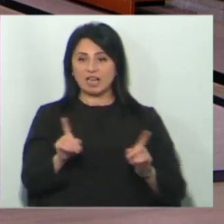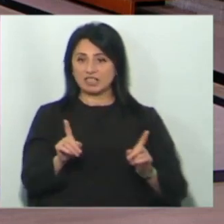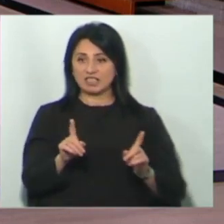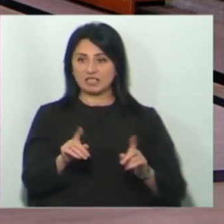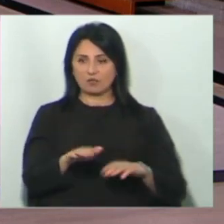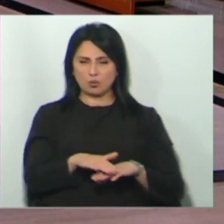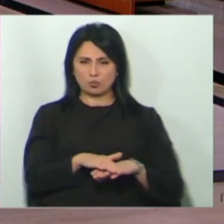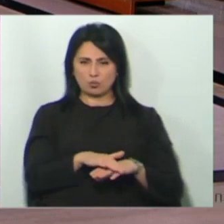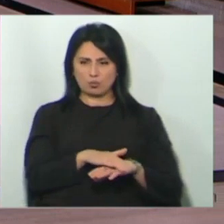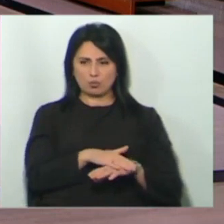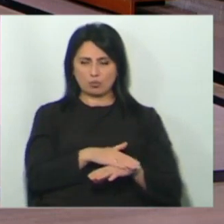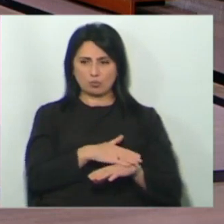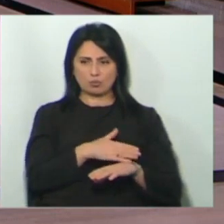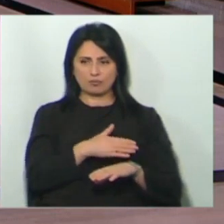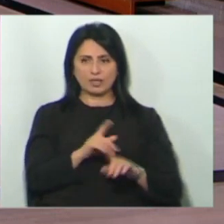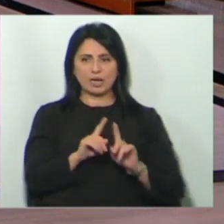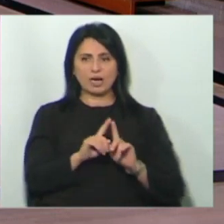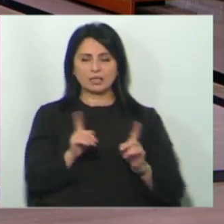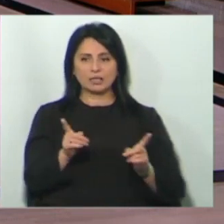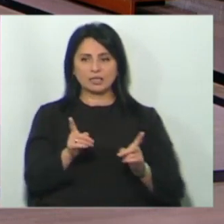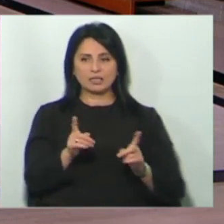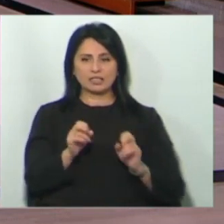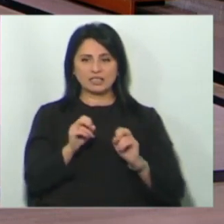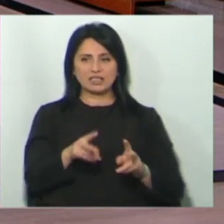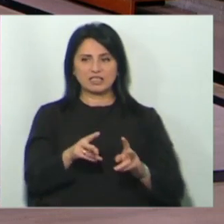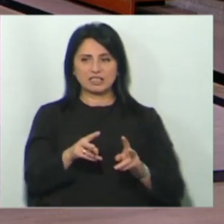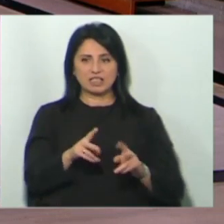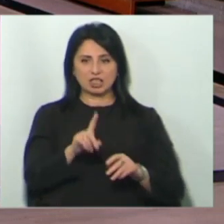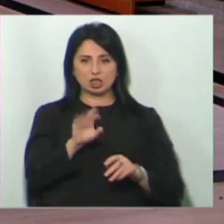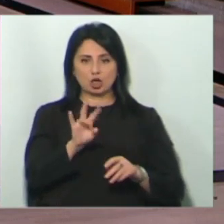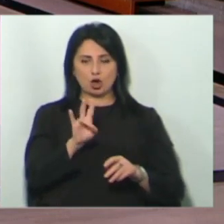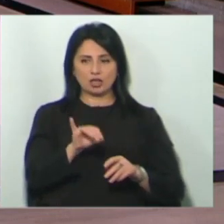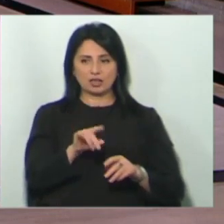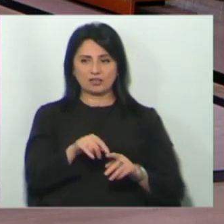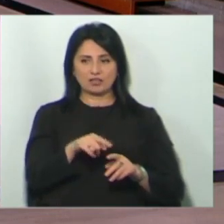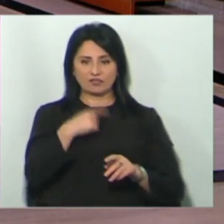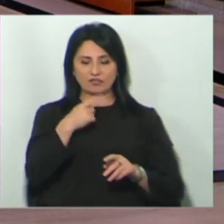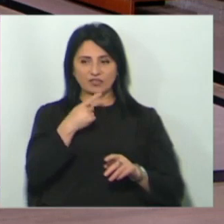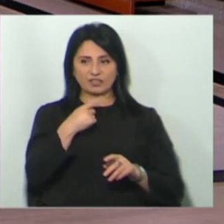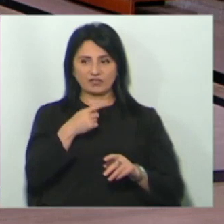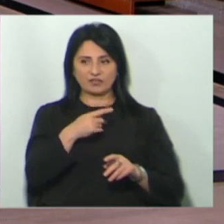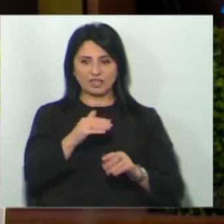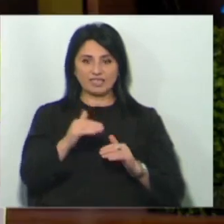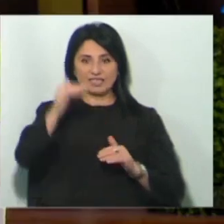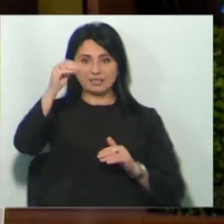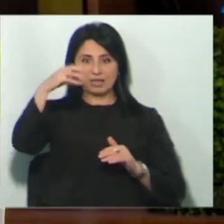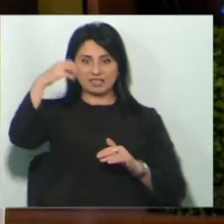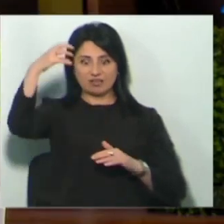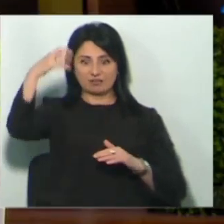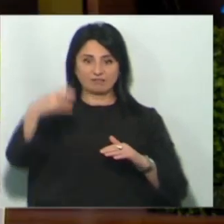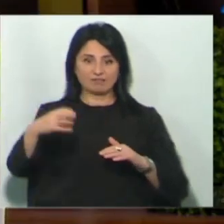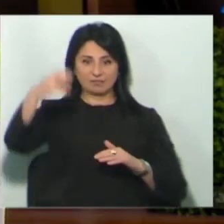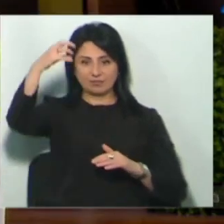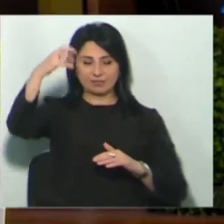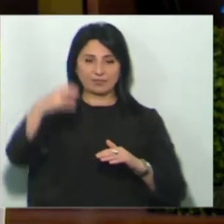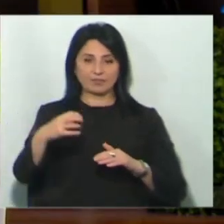განსაკუთრებულად დიდი ხნის განმავლობაში, განსაკუთრებულად საშიშ ზონაში, ანუ ვახსენე სიმაღლე